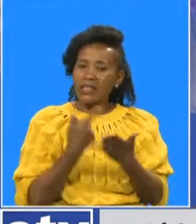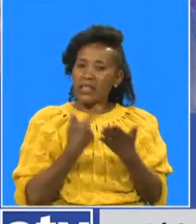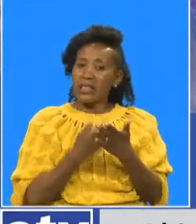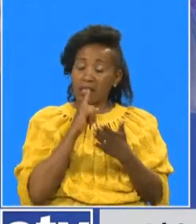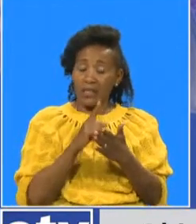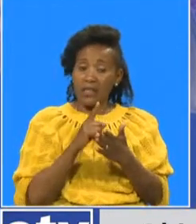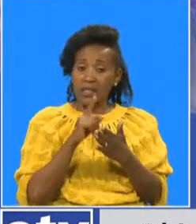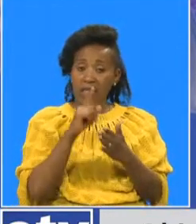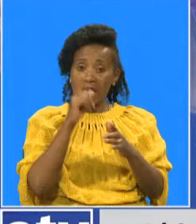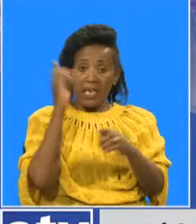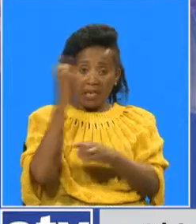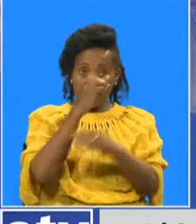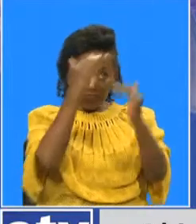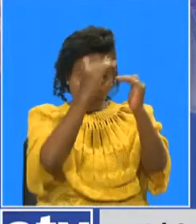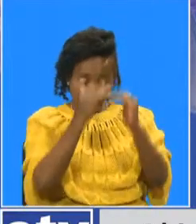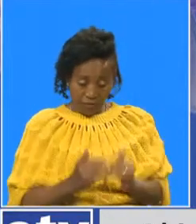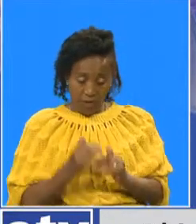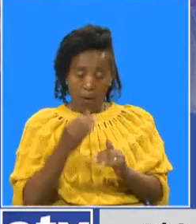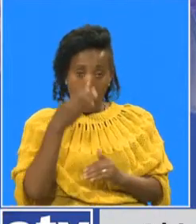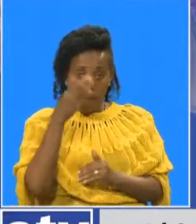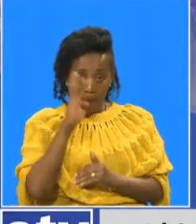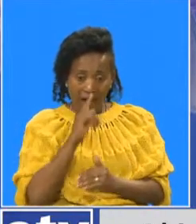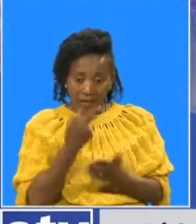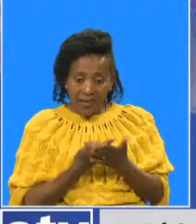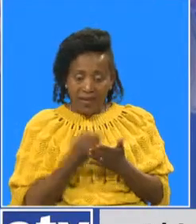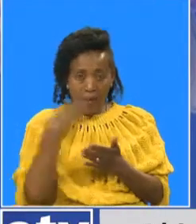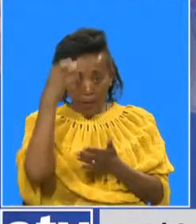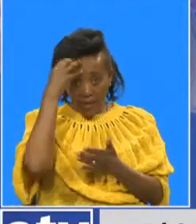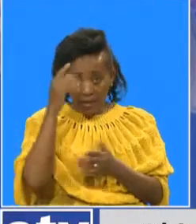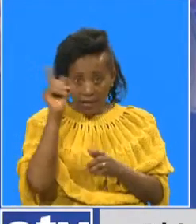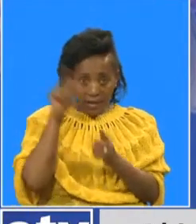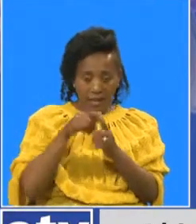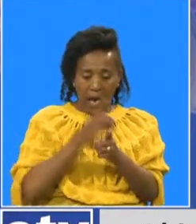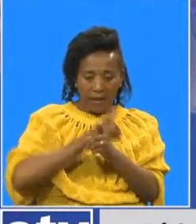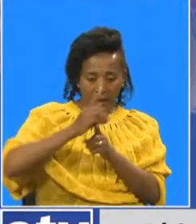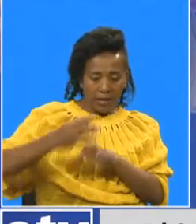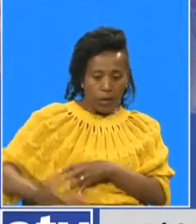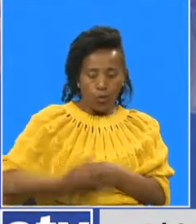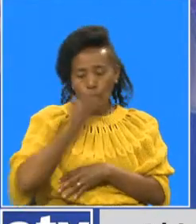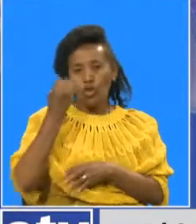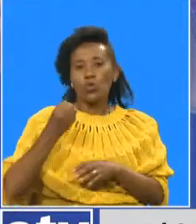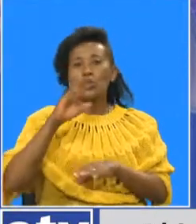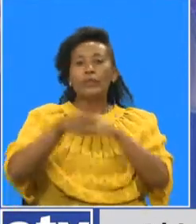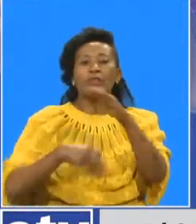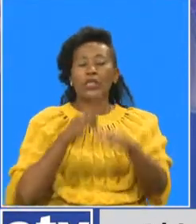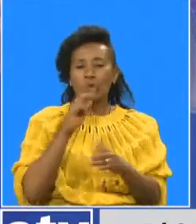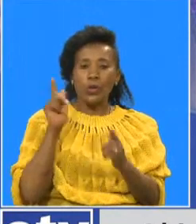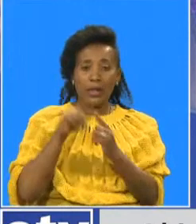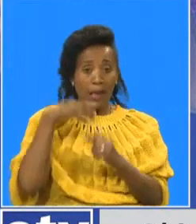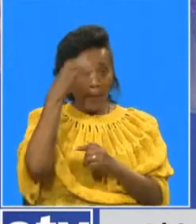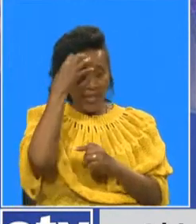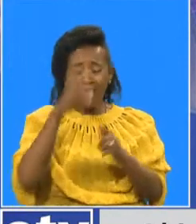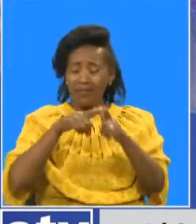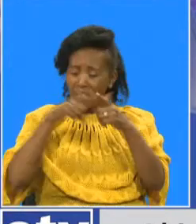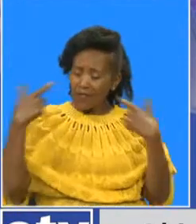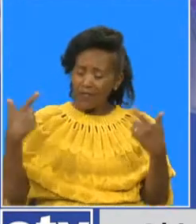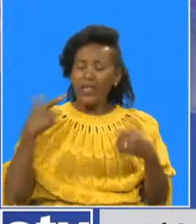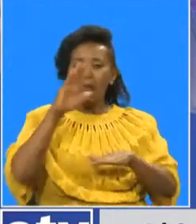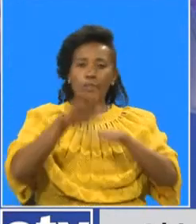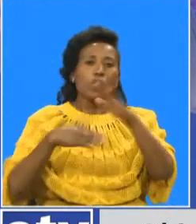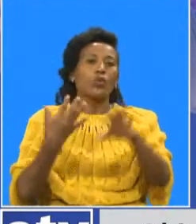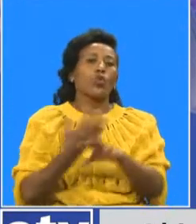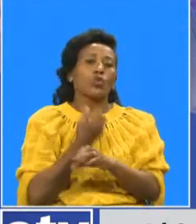ሪስኬጁል የማድረግም ጭምር የባንኮች። ይሄ በመንግስት እንደ አቅጣጫም የተወሰዱ እርምጃዎች ናቸው። ባይ ዘ ወይ እንደ መንግስት ሰፊ እርምጃ